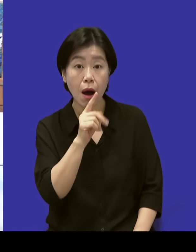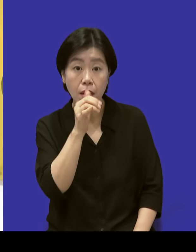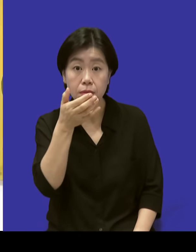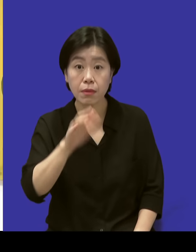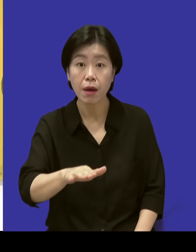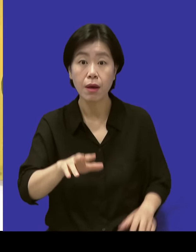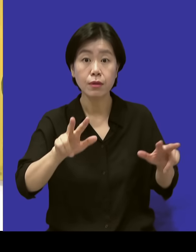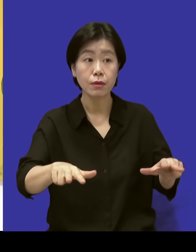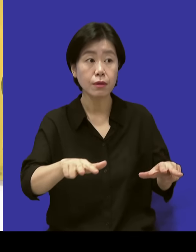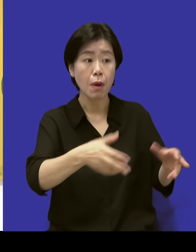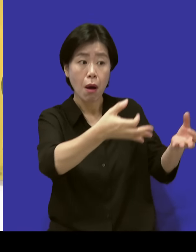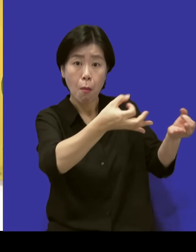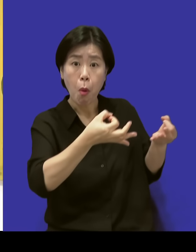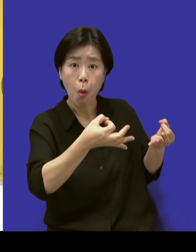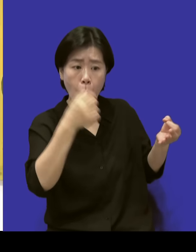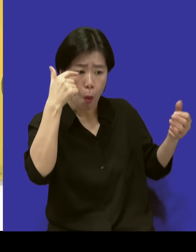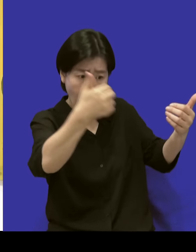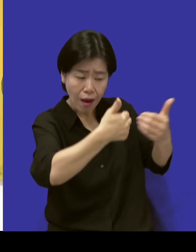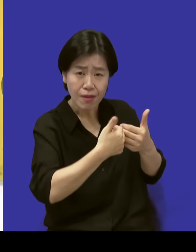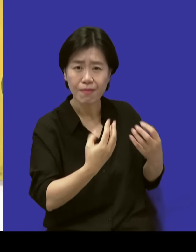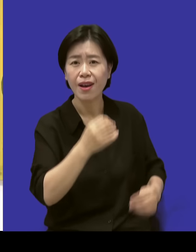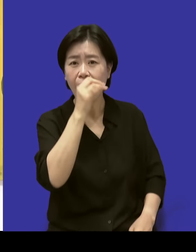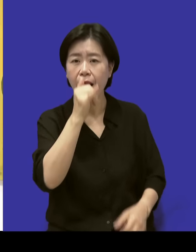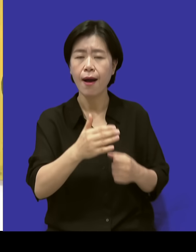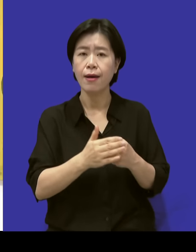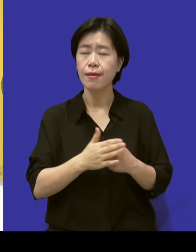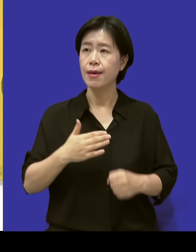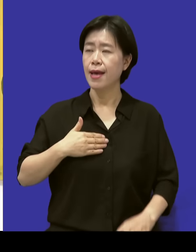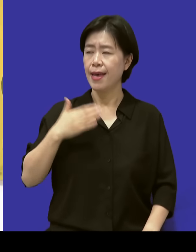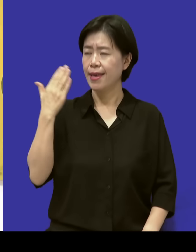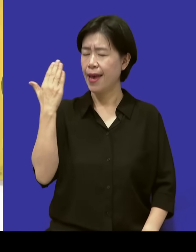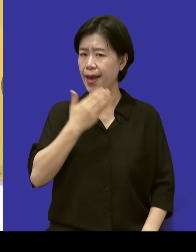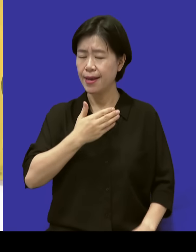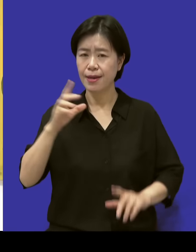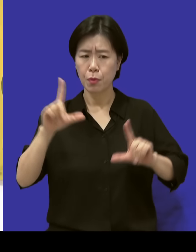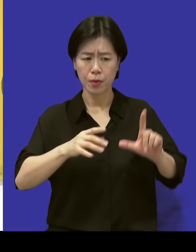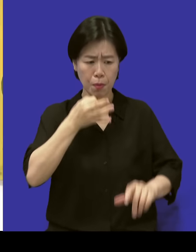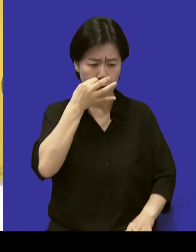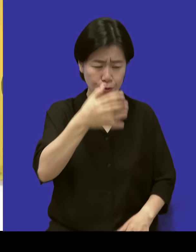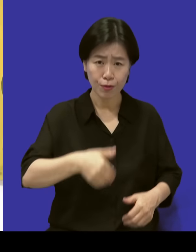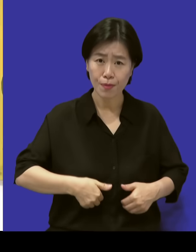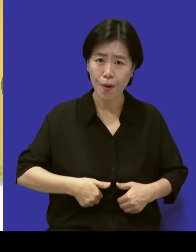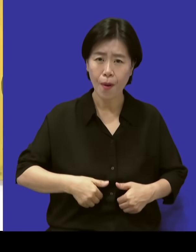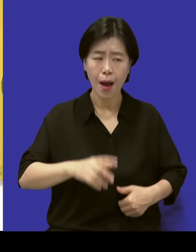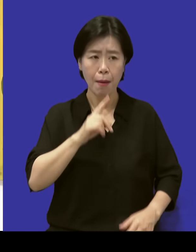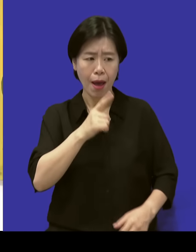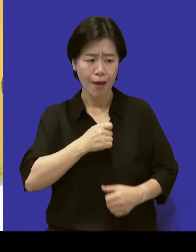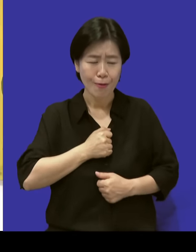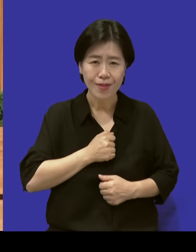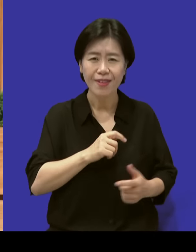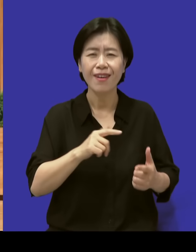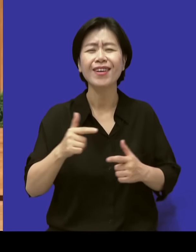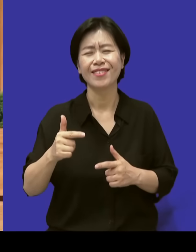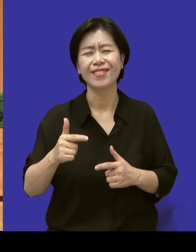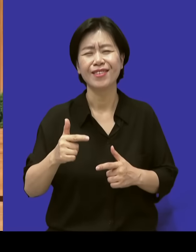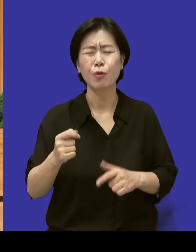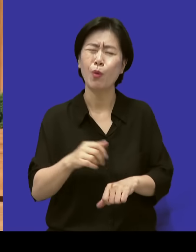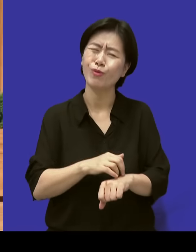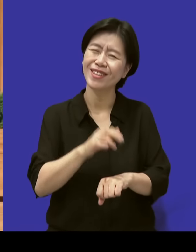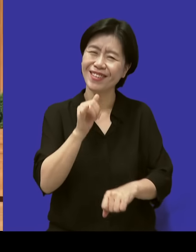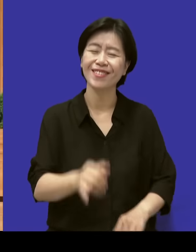네. 제가 되게 부담스럽더라고요. 아, 이제 용모도 깨끗이 해야 될 것 같고 말도 함부로 못 할 것 같고 이제 네. 뭐 괜한